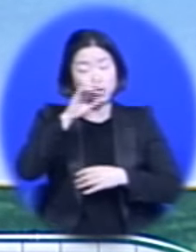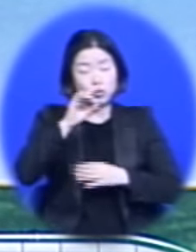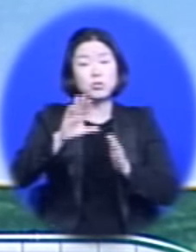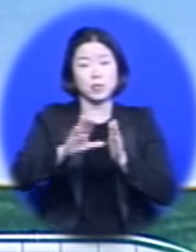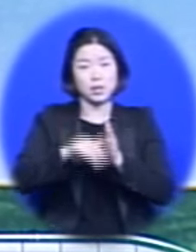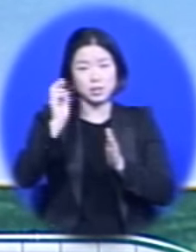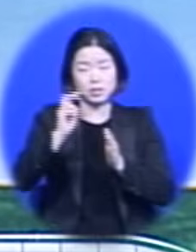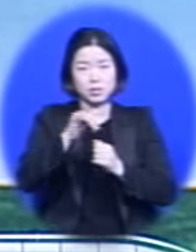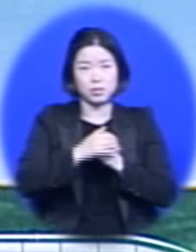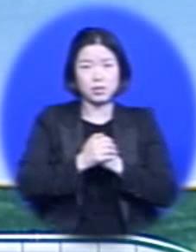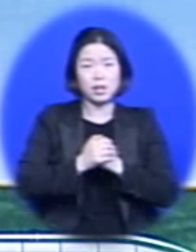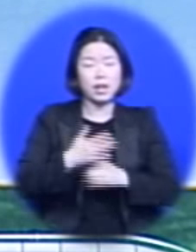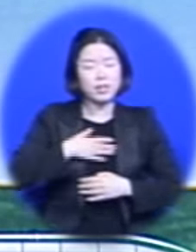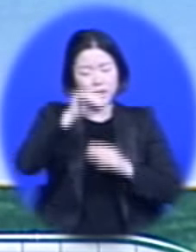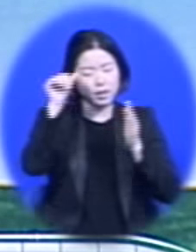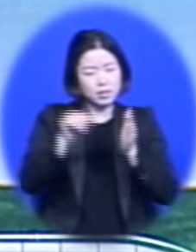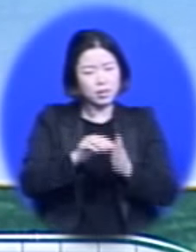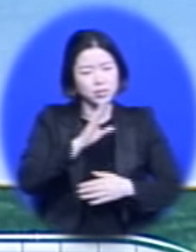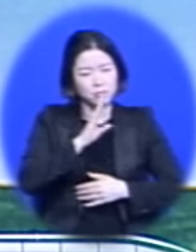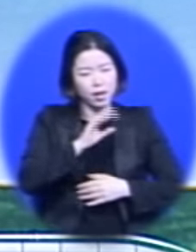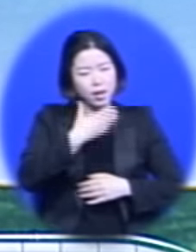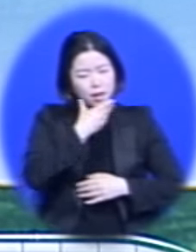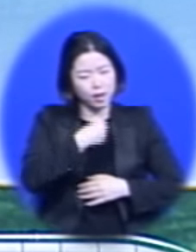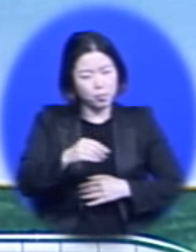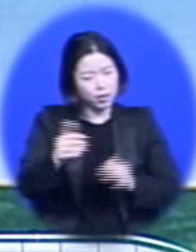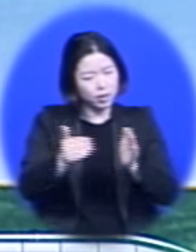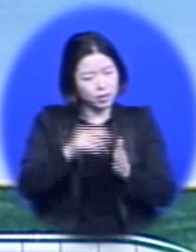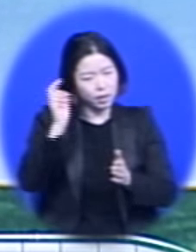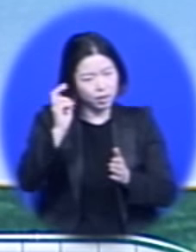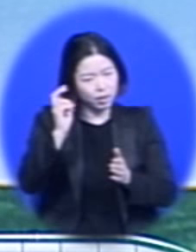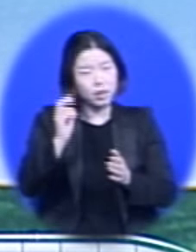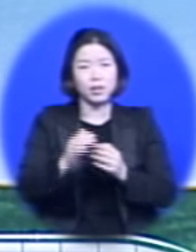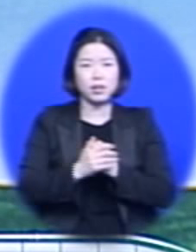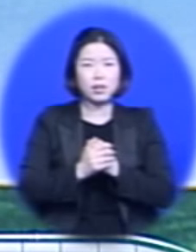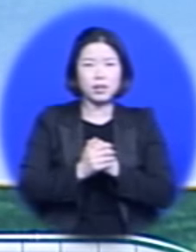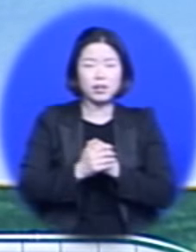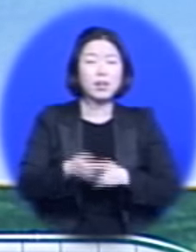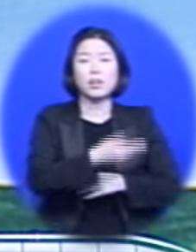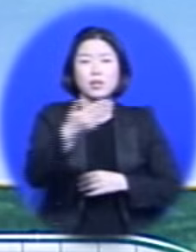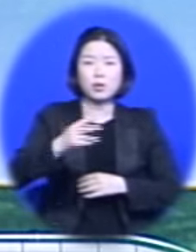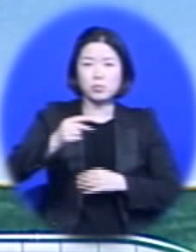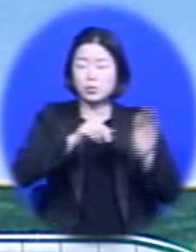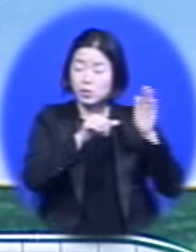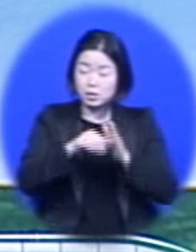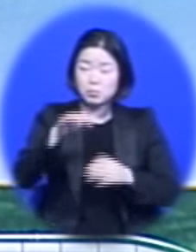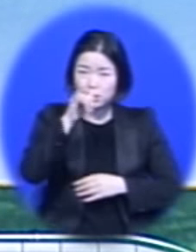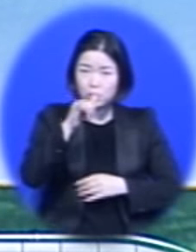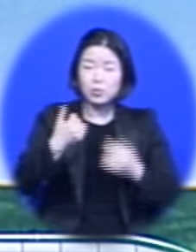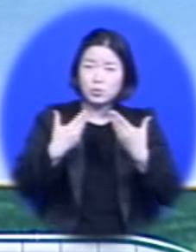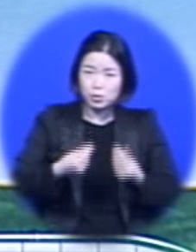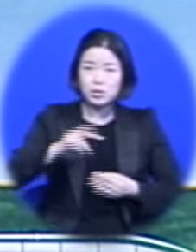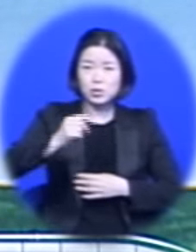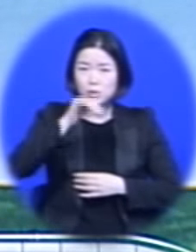인생은 정말 해피엔딩으로 끝날까? 여러분들도 실패가 있으실 거예요.